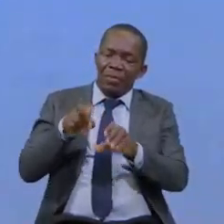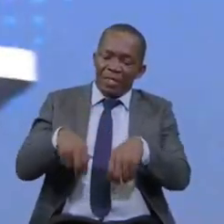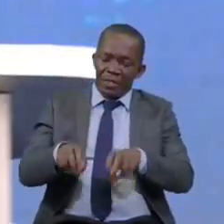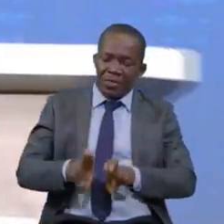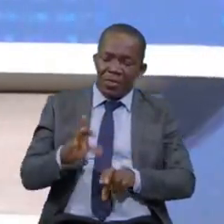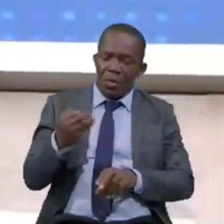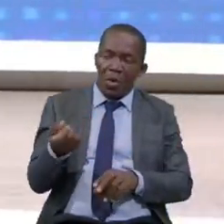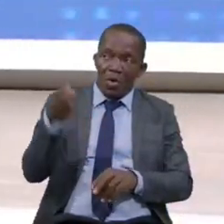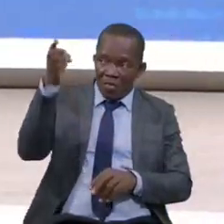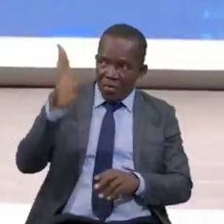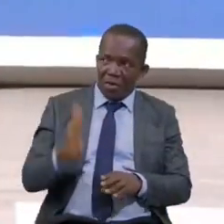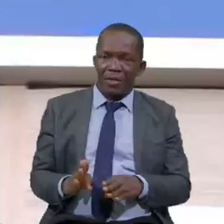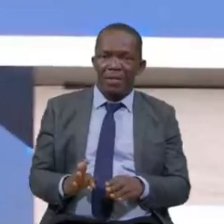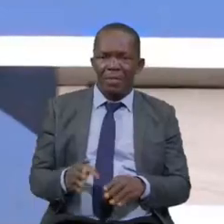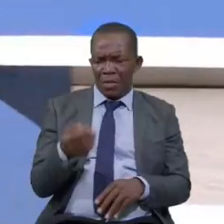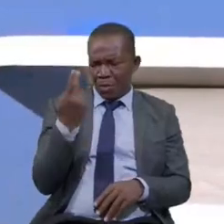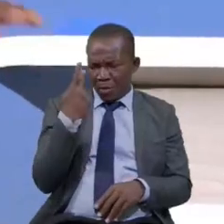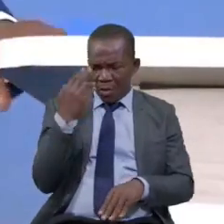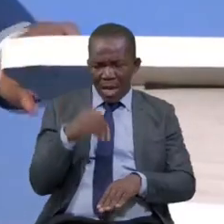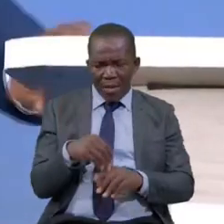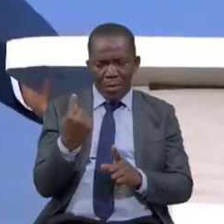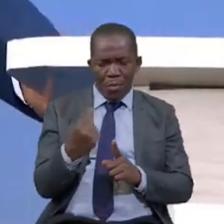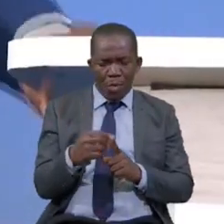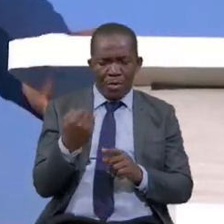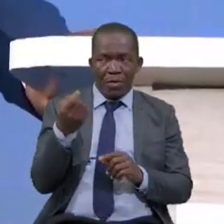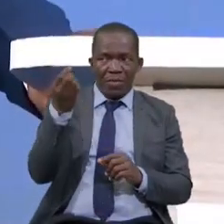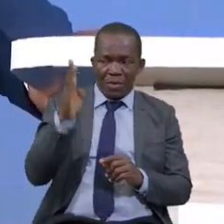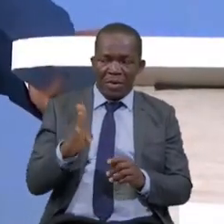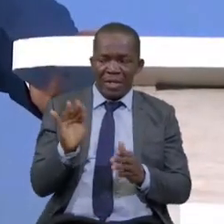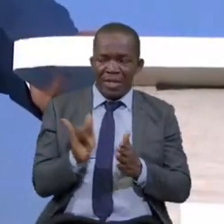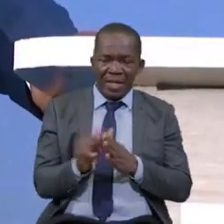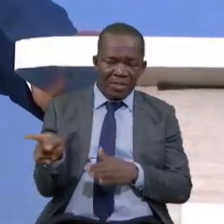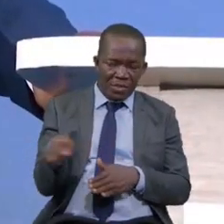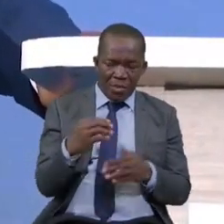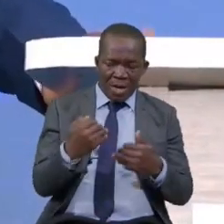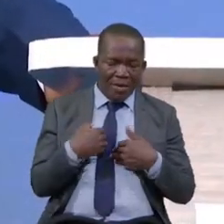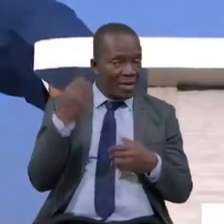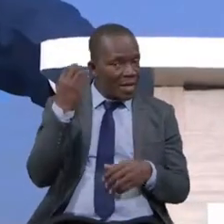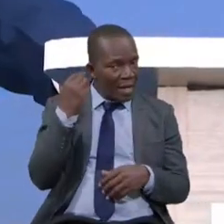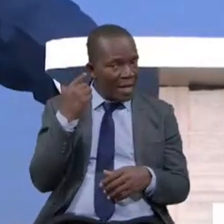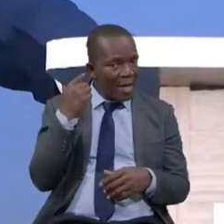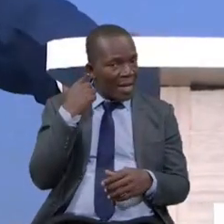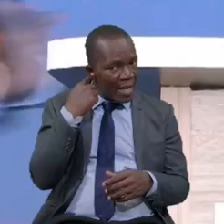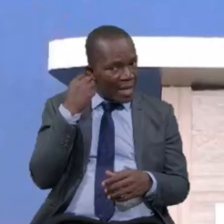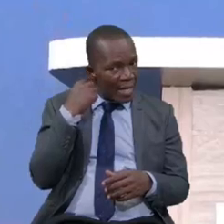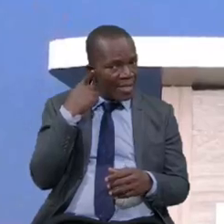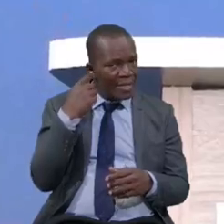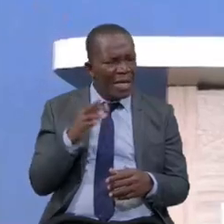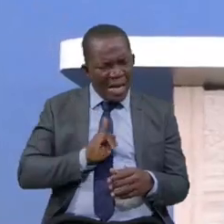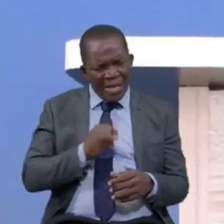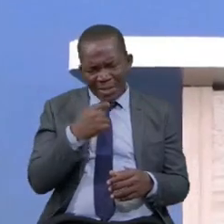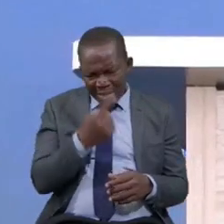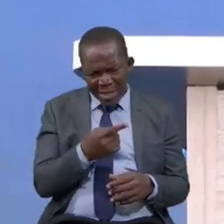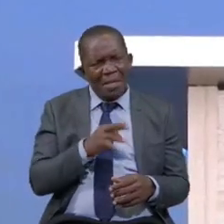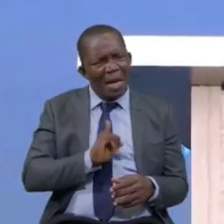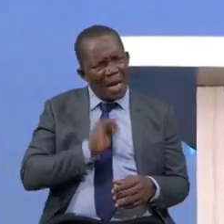ont écoutée. Il regarde cette parole de grâce, cette parole de puissance. Et il dit, j'ai besoin de ceci. Je veux ça. Je veux obtenir ça.